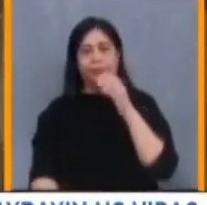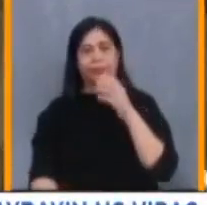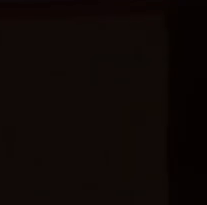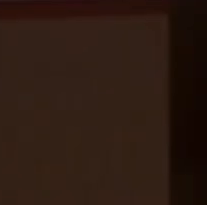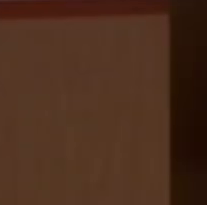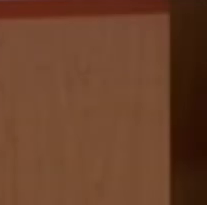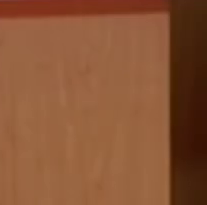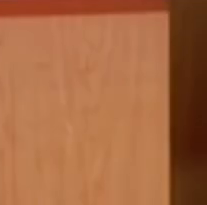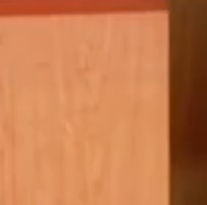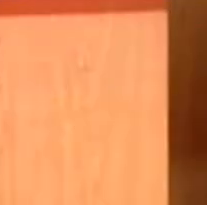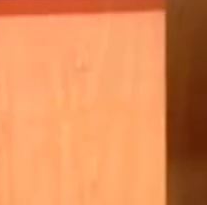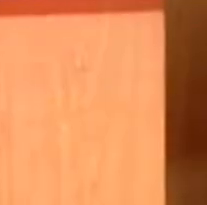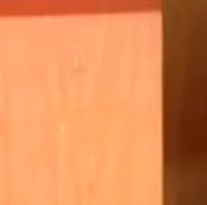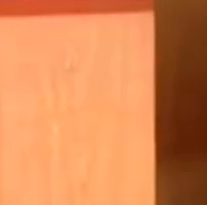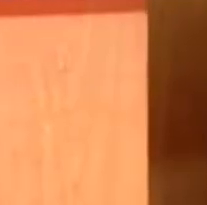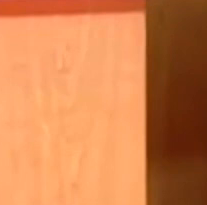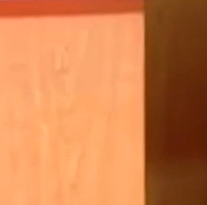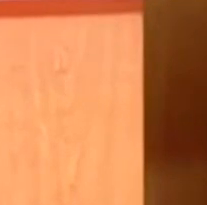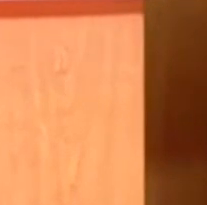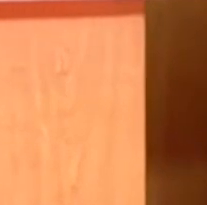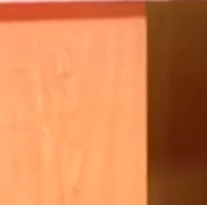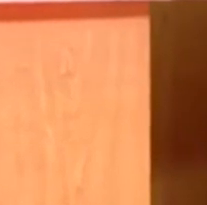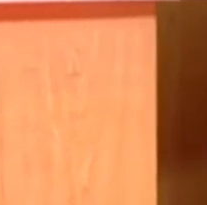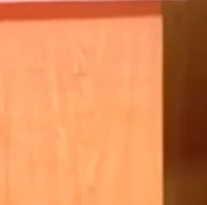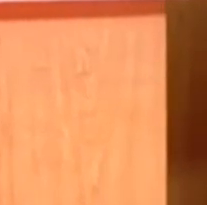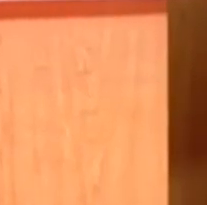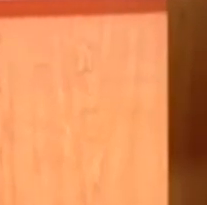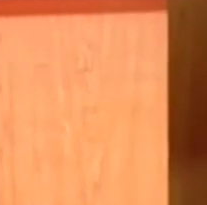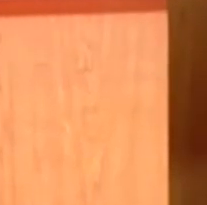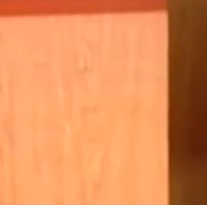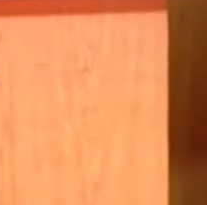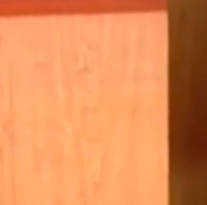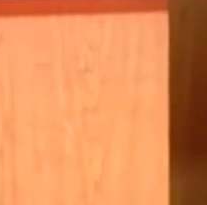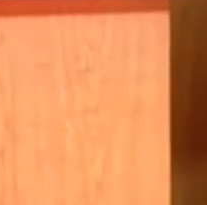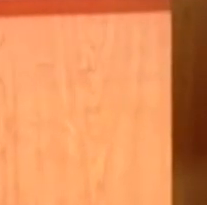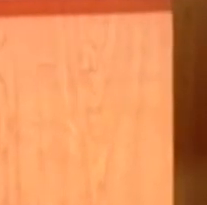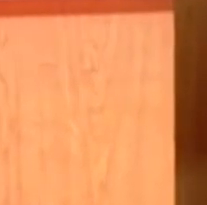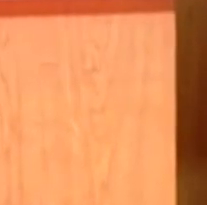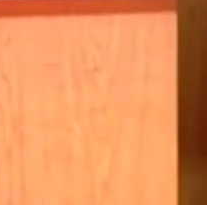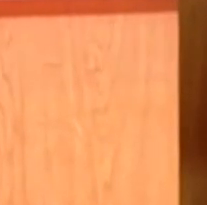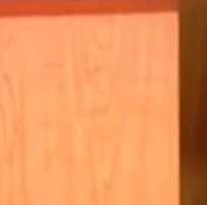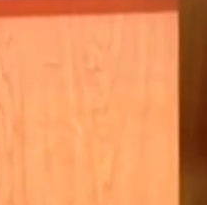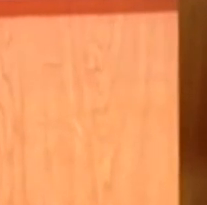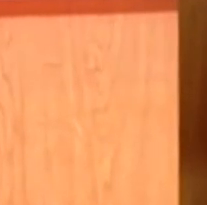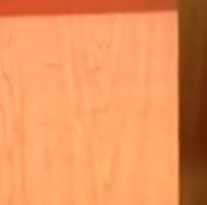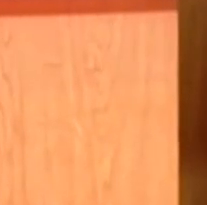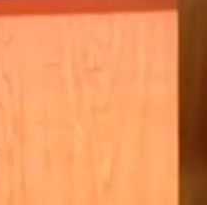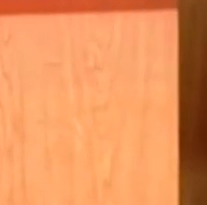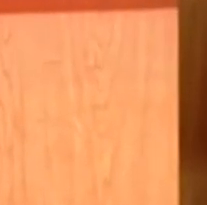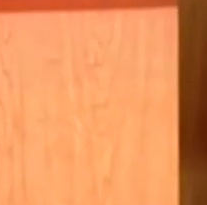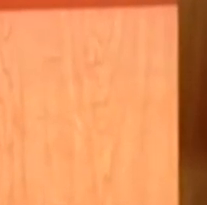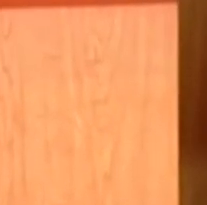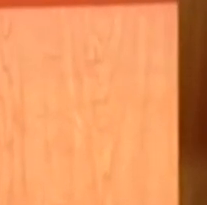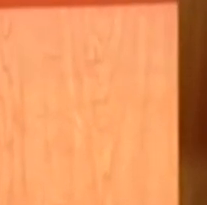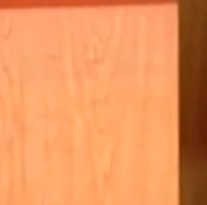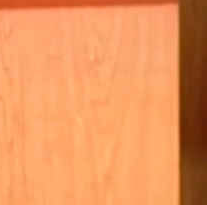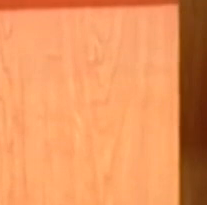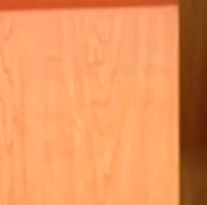Pilipino. Igan, mauna ka sa mga balita. Panoorin ang unang balita sa unang hirit. At iba pang award-winning news ka